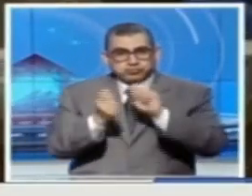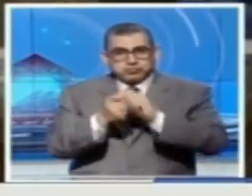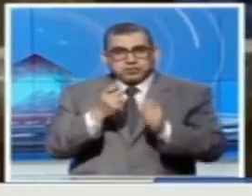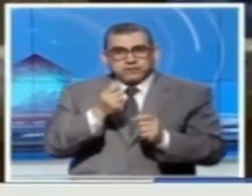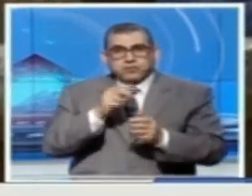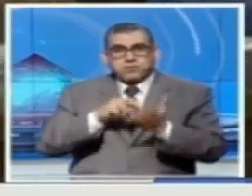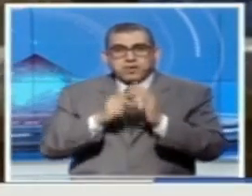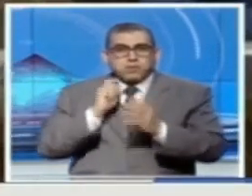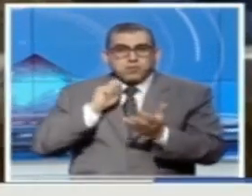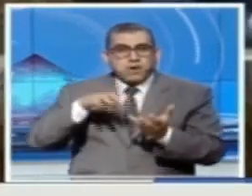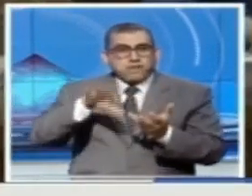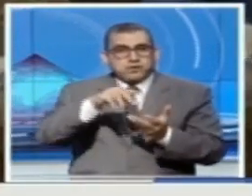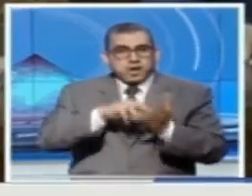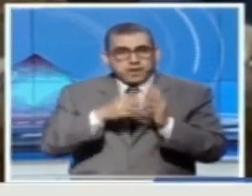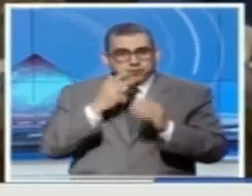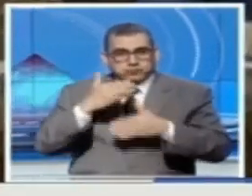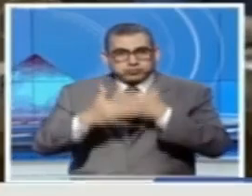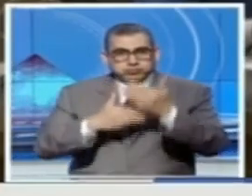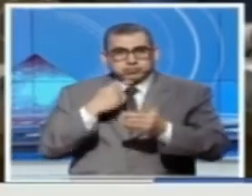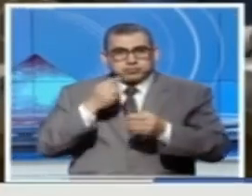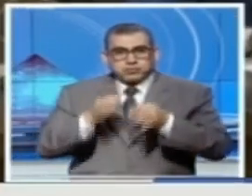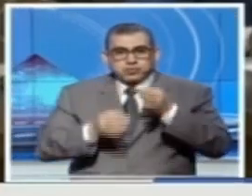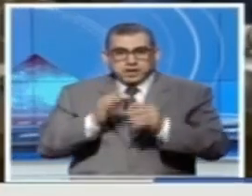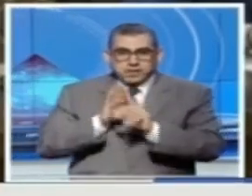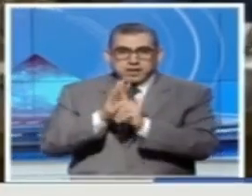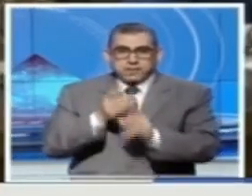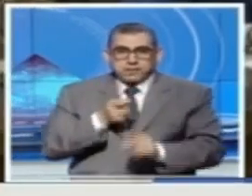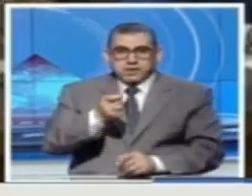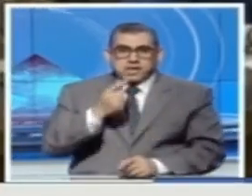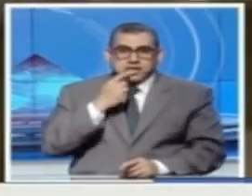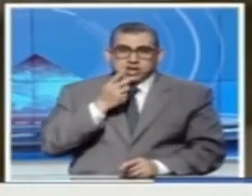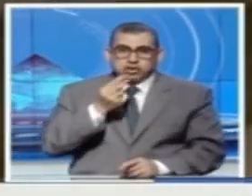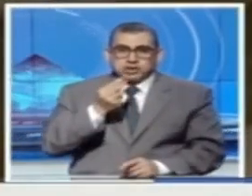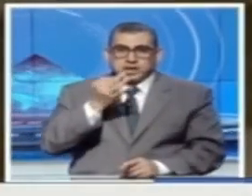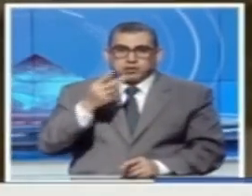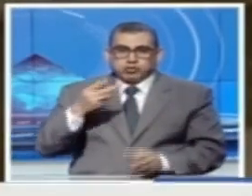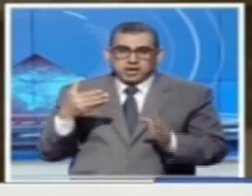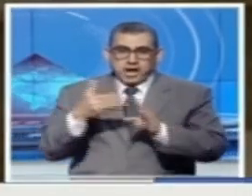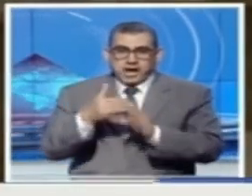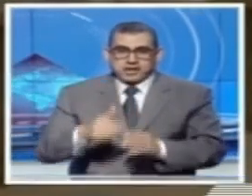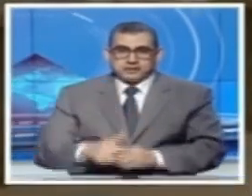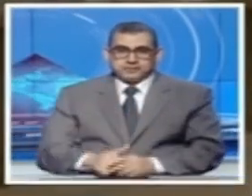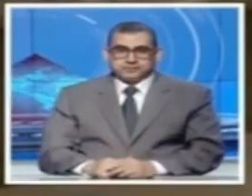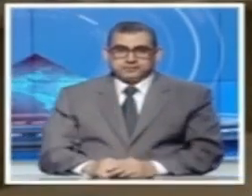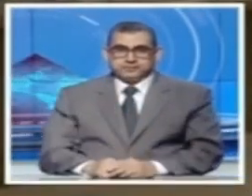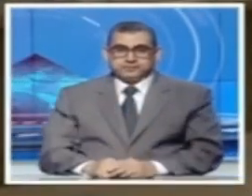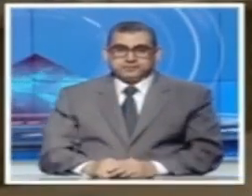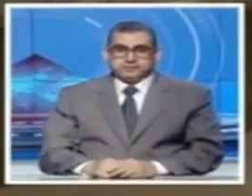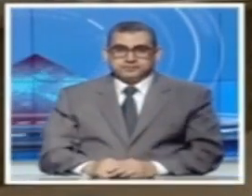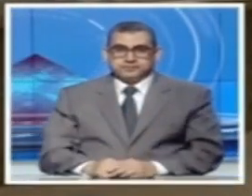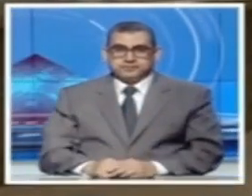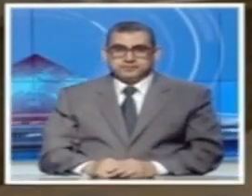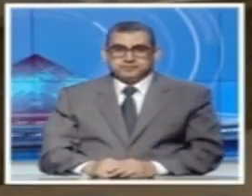على المحافظات، وكذا تطور موازنة الدعم النقدي حتى 2023.